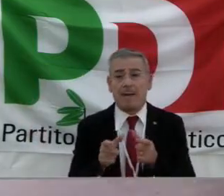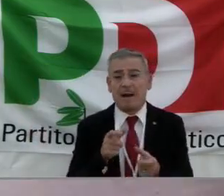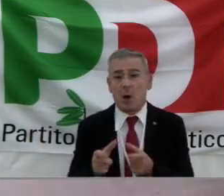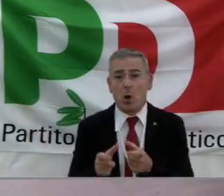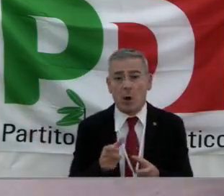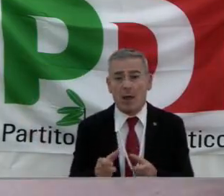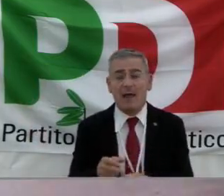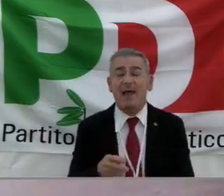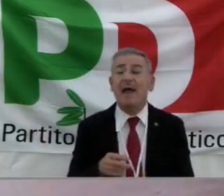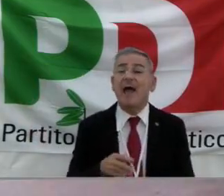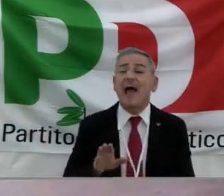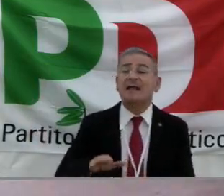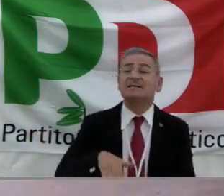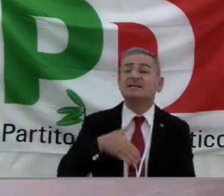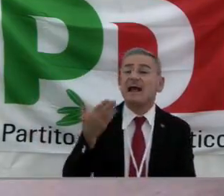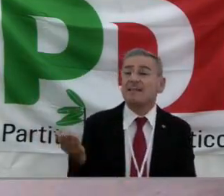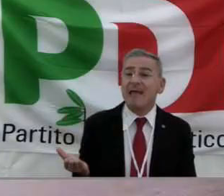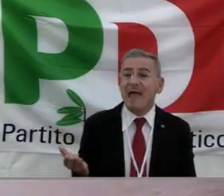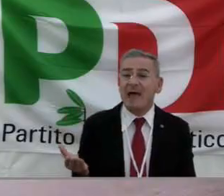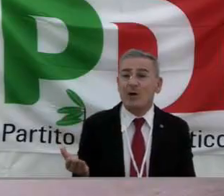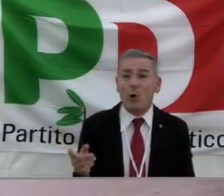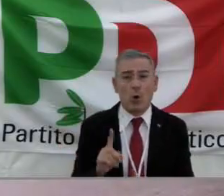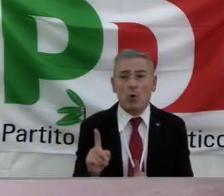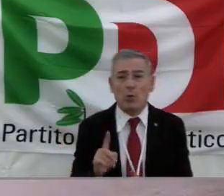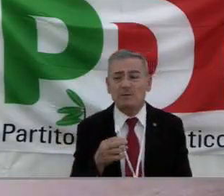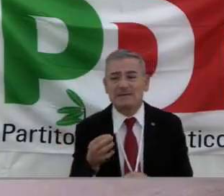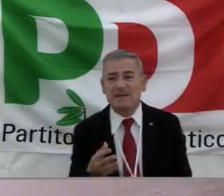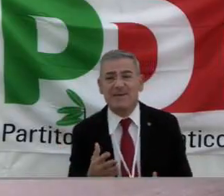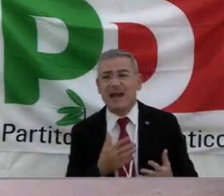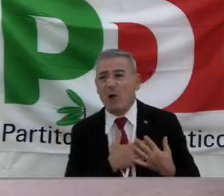Essere straniero non è una colpa!